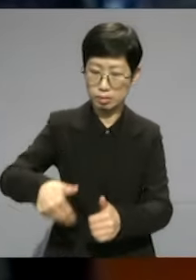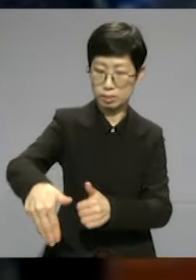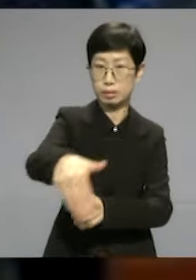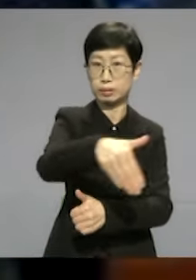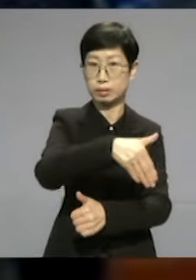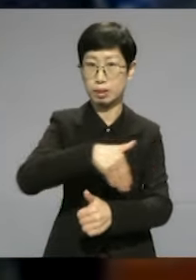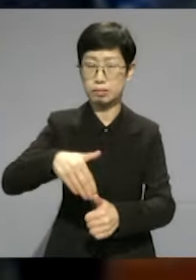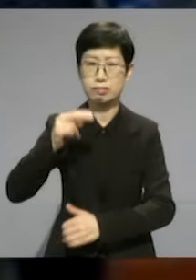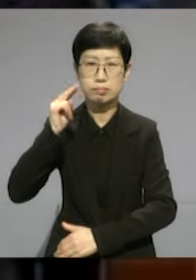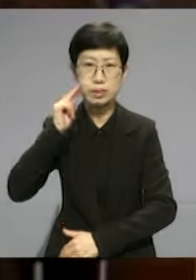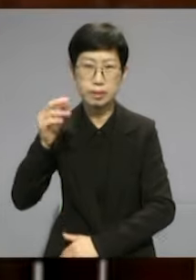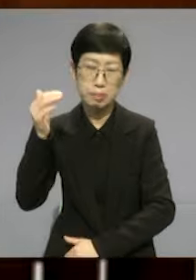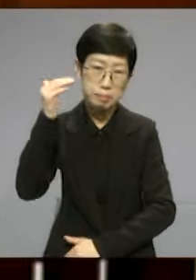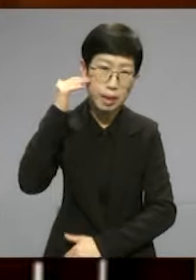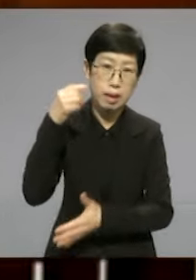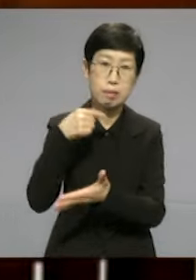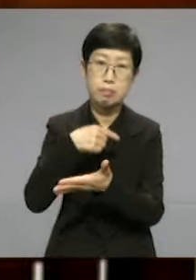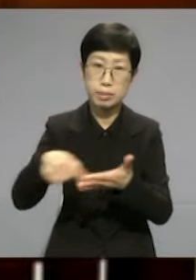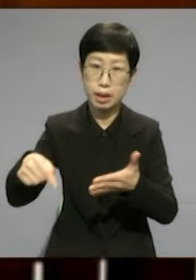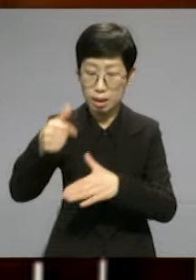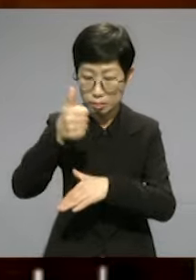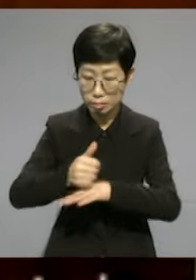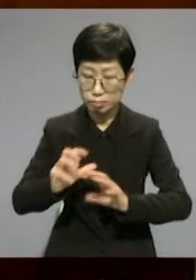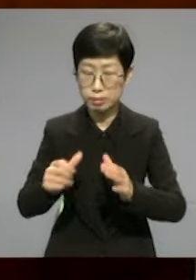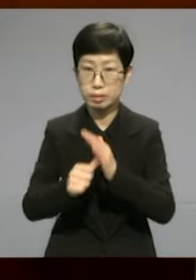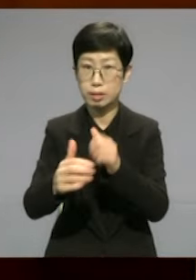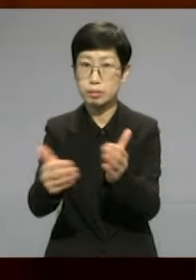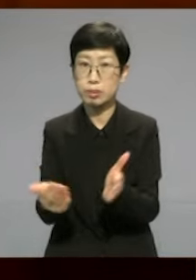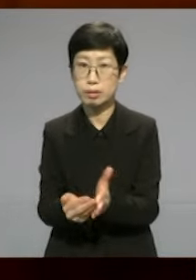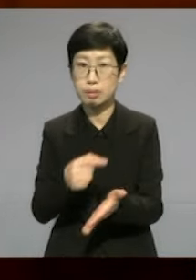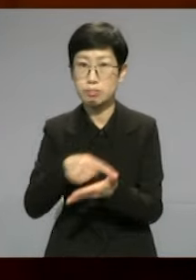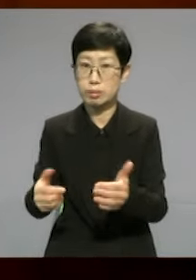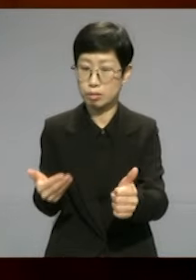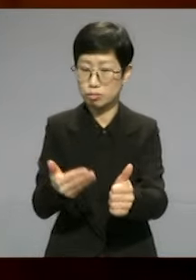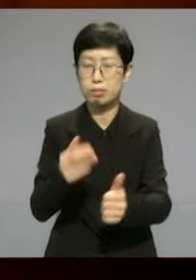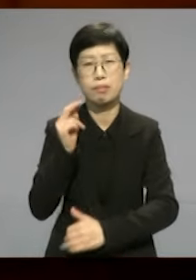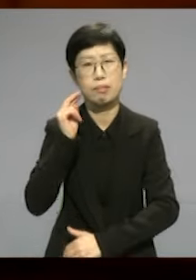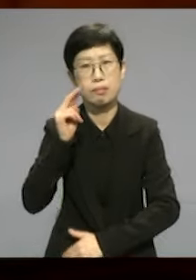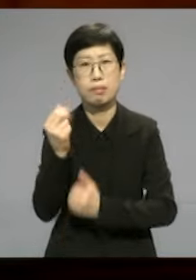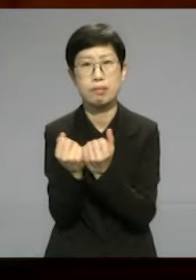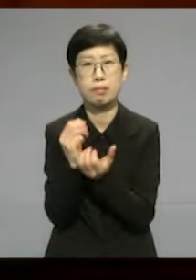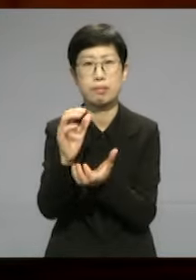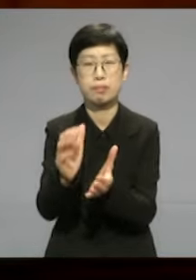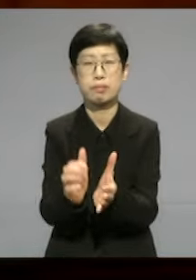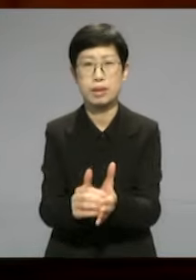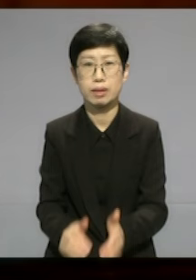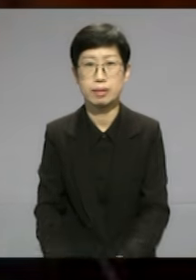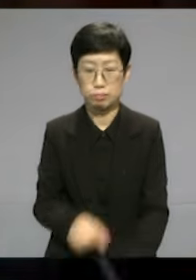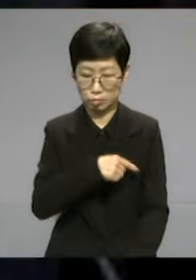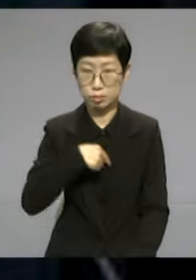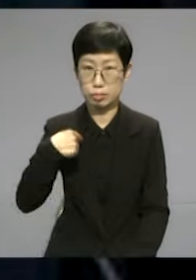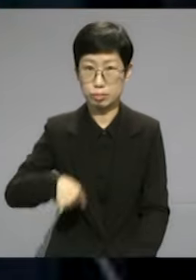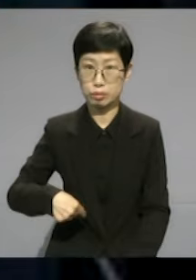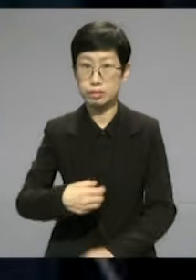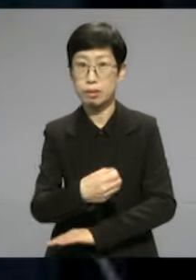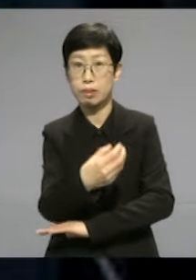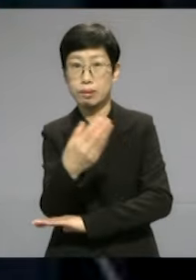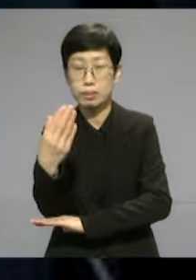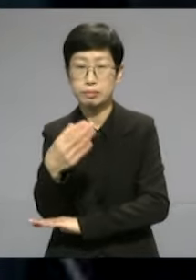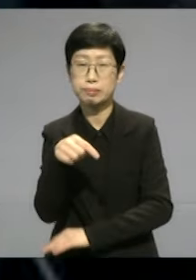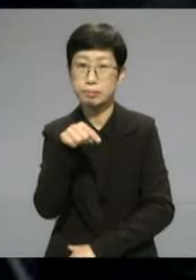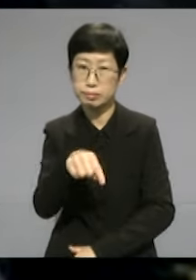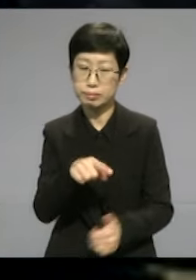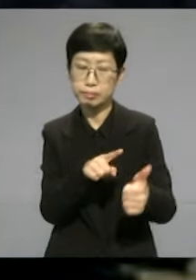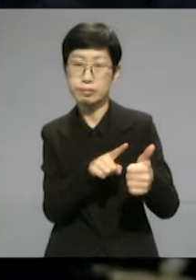생태계를 심각하게 훼손해 국가대표팀에 심각한 피해를 줬다고 설명했습니다 중국 관영 CCTV